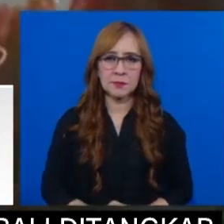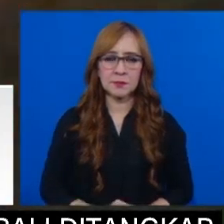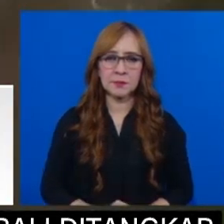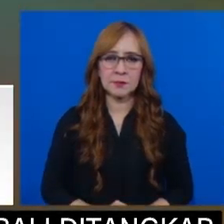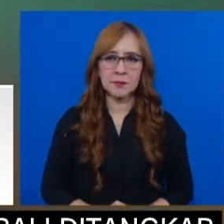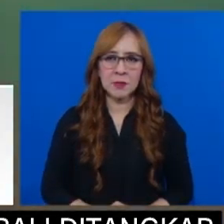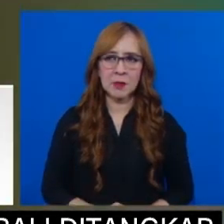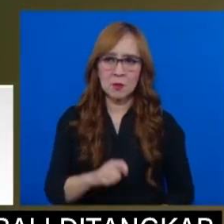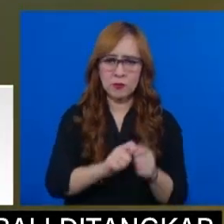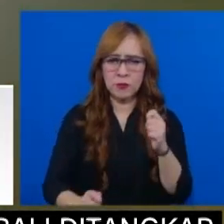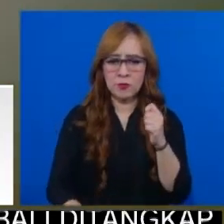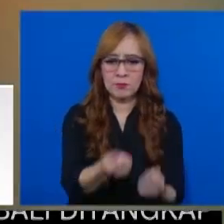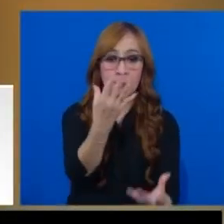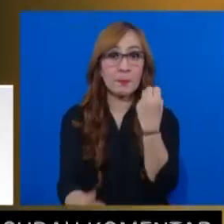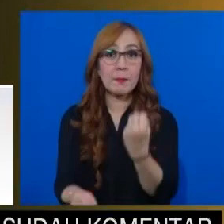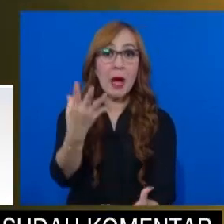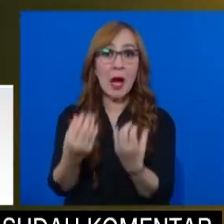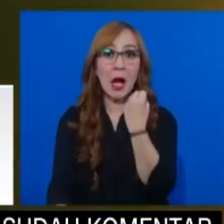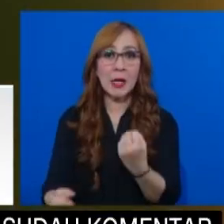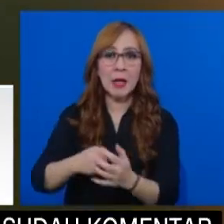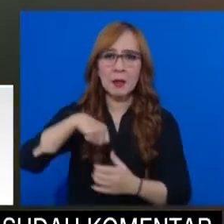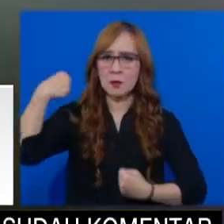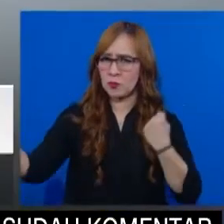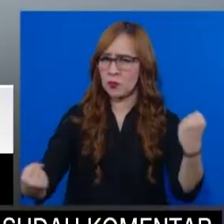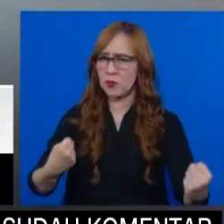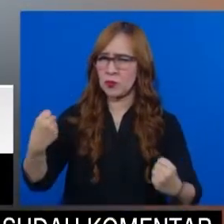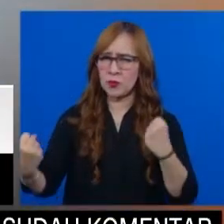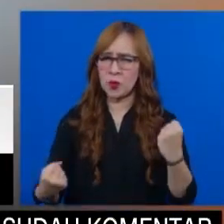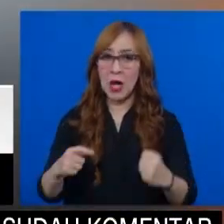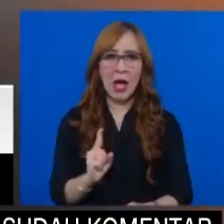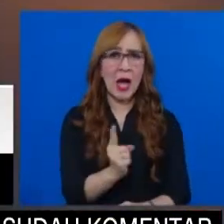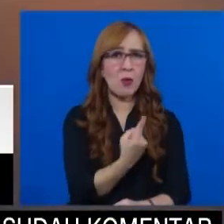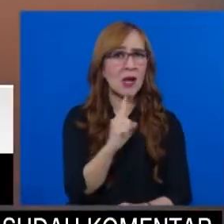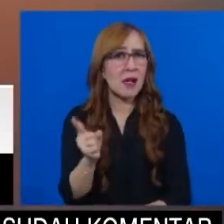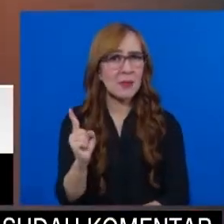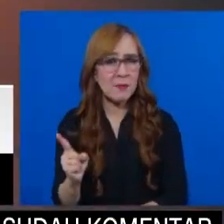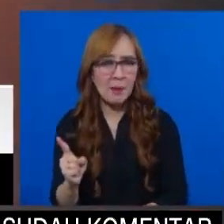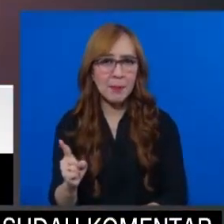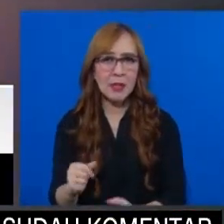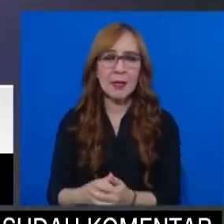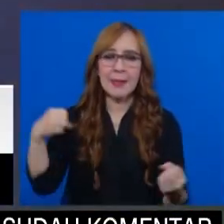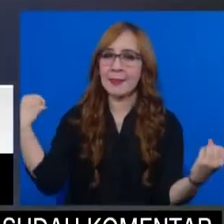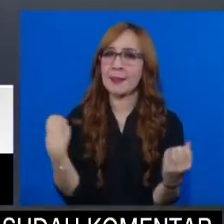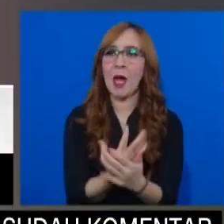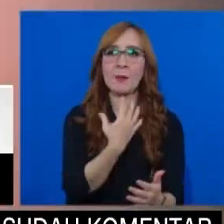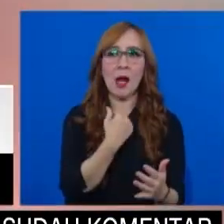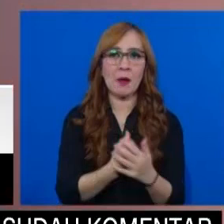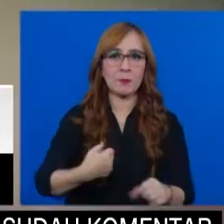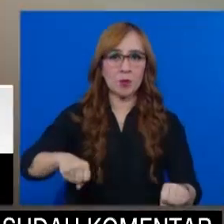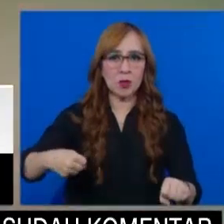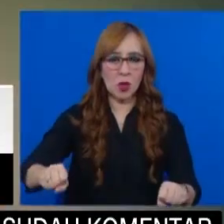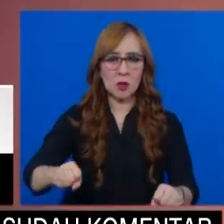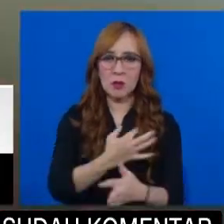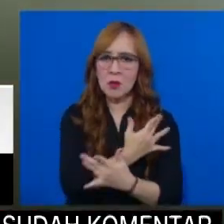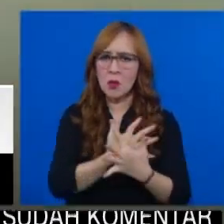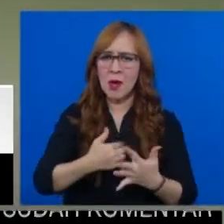Aksi pembakaran sebuah truk ini dipicu insiden tabrakan di Jalan Desa Domato, Kecamatan Jailolo Selatan, Sabtu sore. Emosi